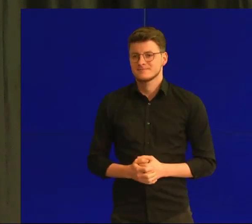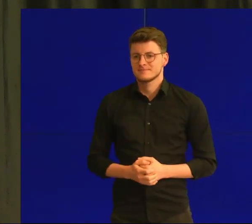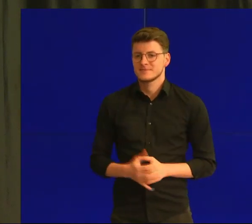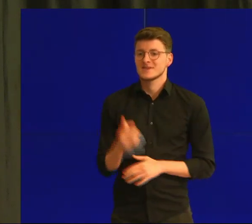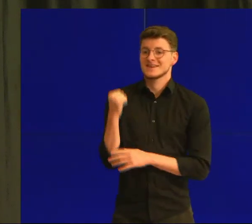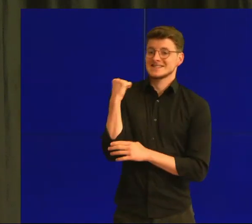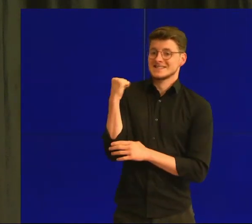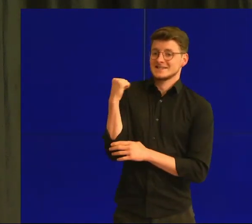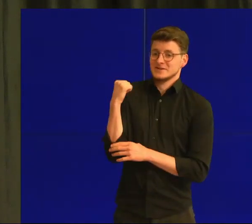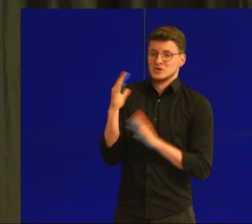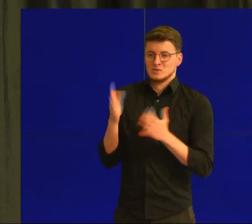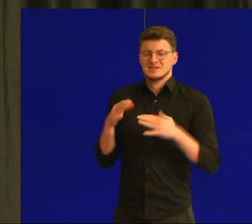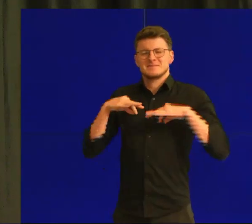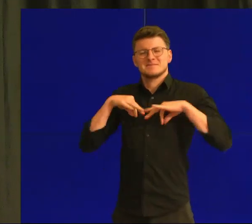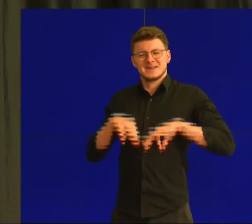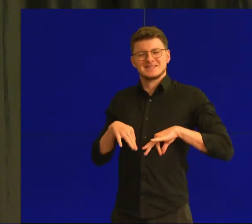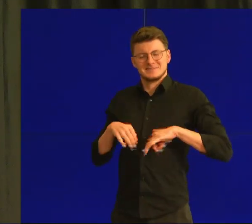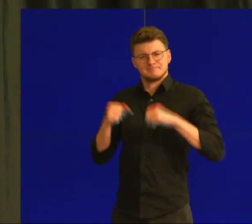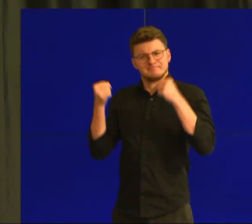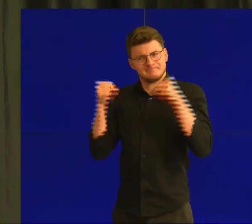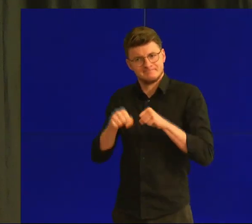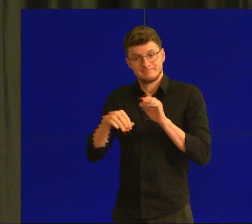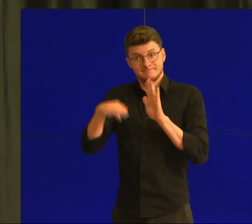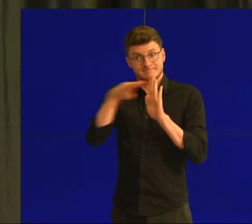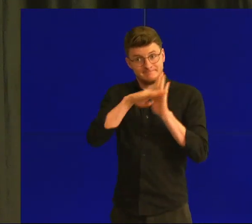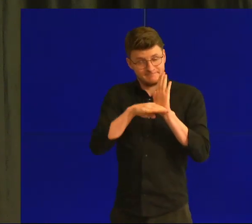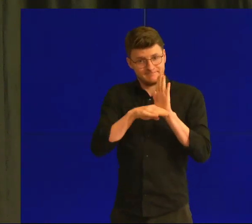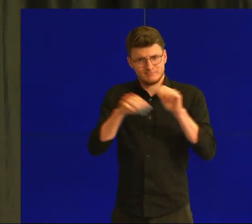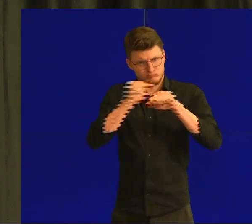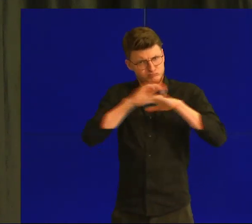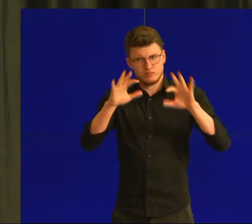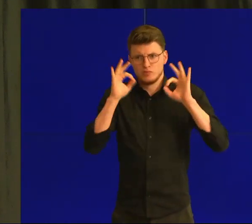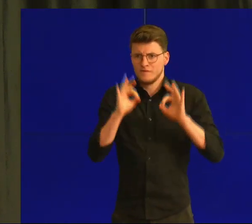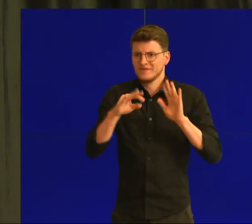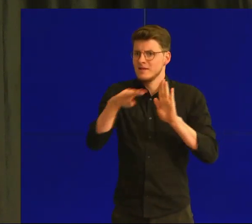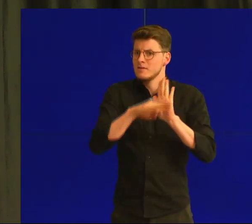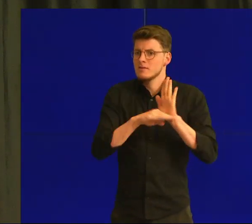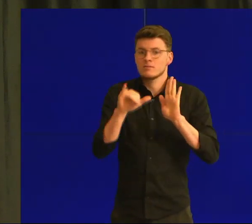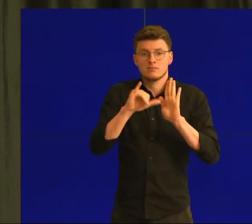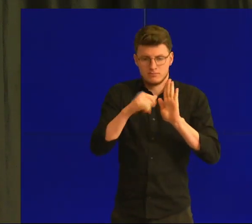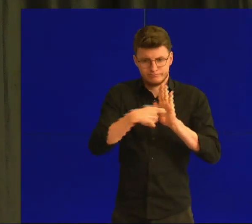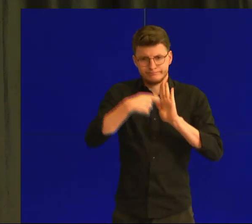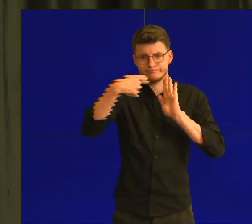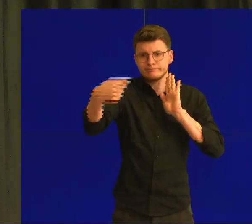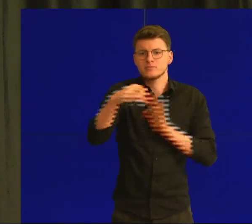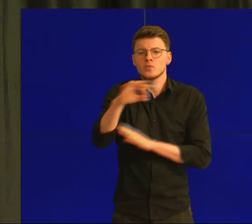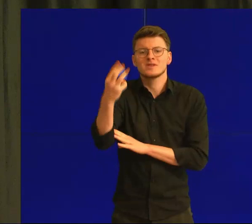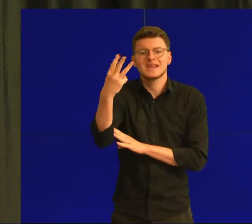ministre il baisse la tête du puits du sida de faire dire que vont à madrid les 27